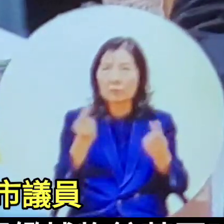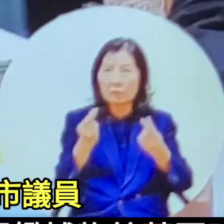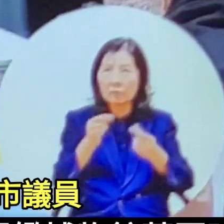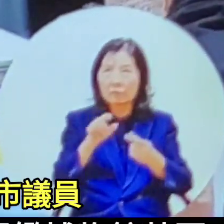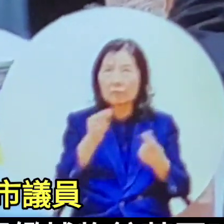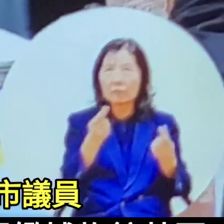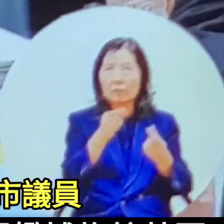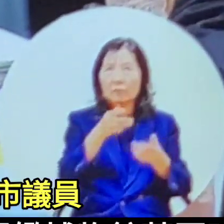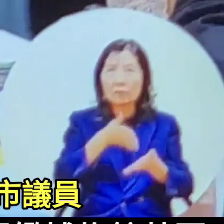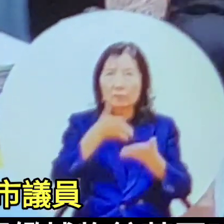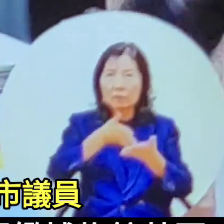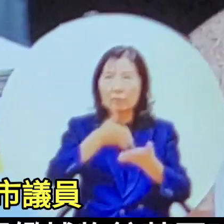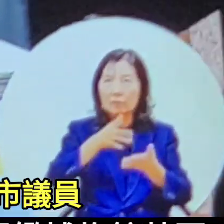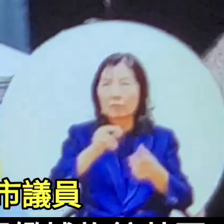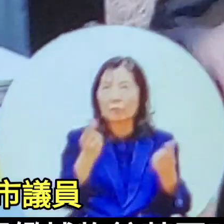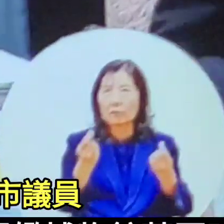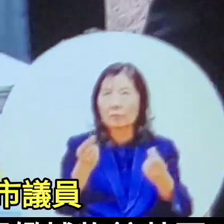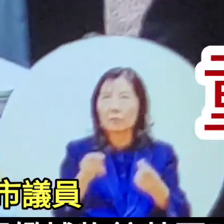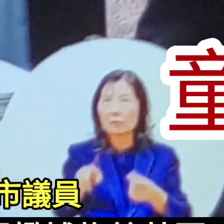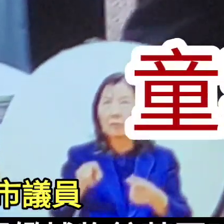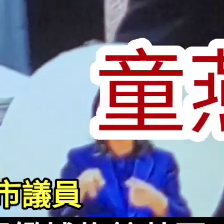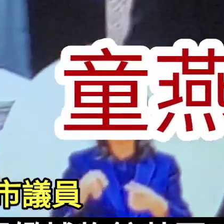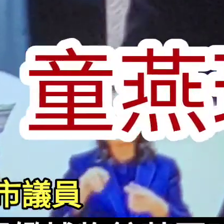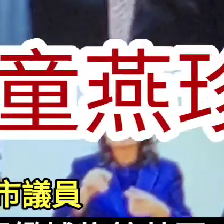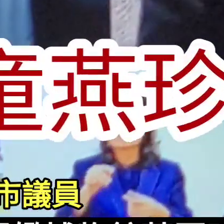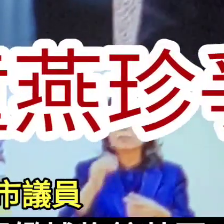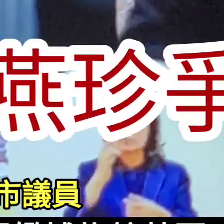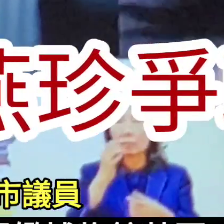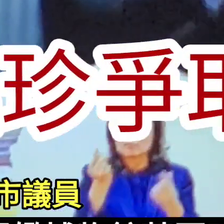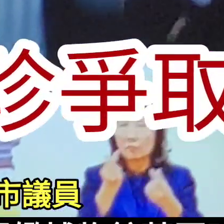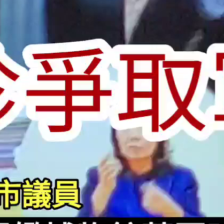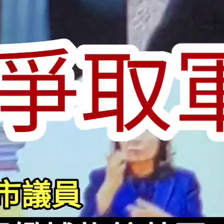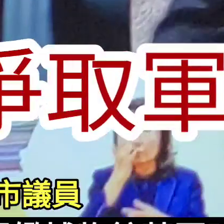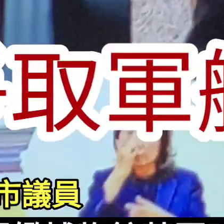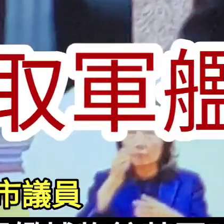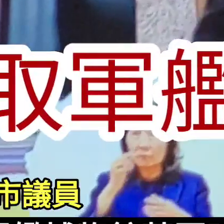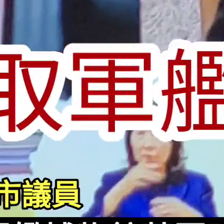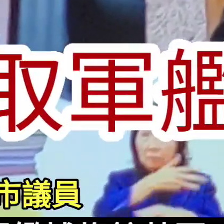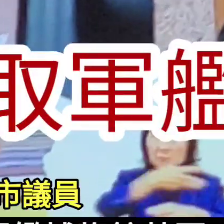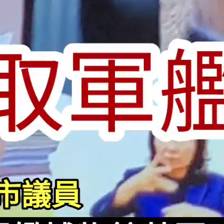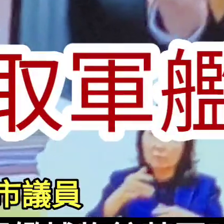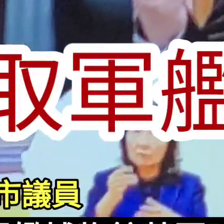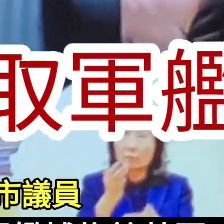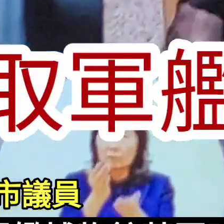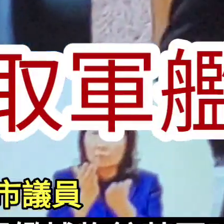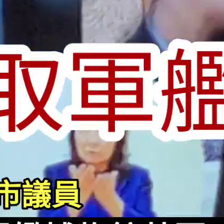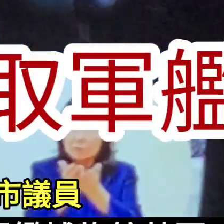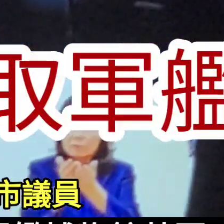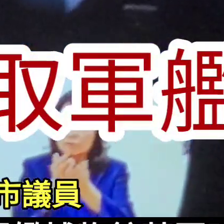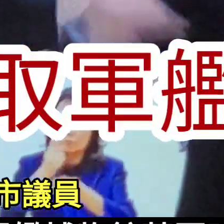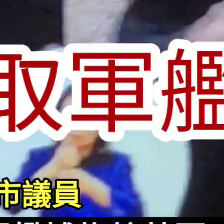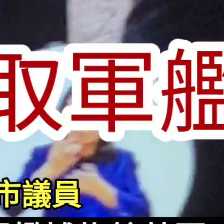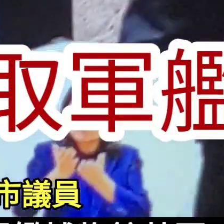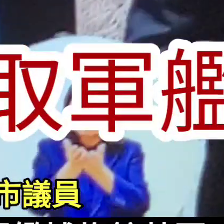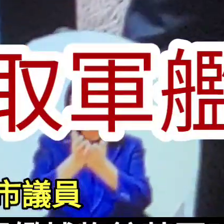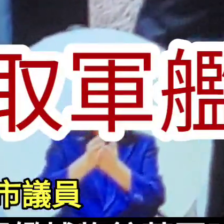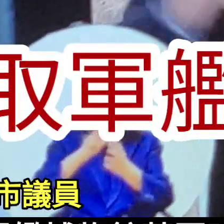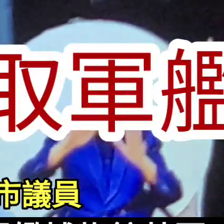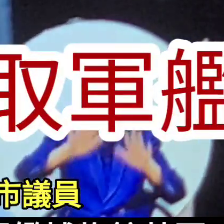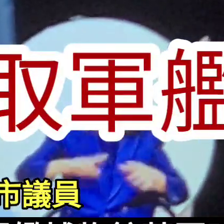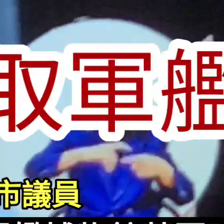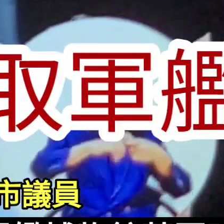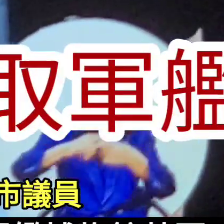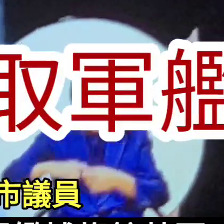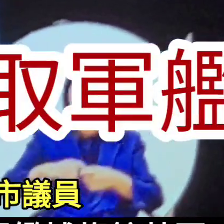所讲的，但是它比较类似德洋舰的方式。那我有一些其他的想法，其实也可以结合现有海